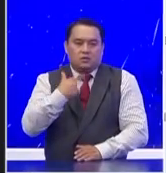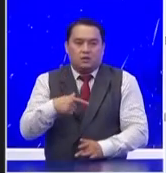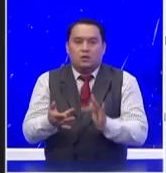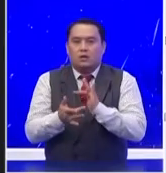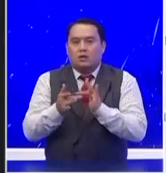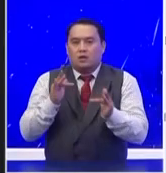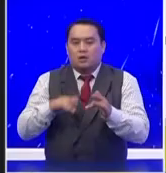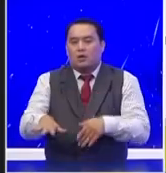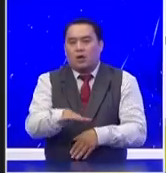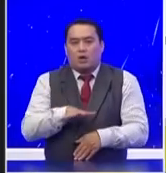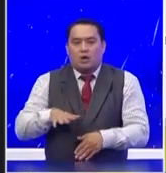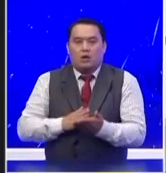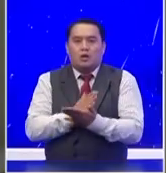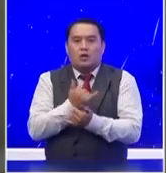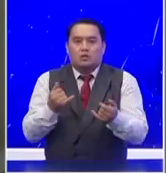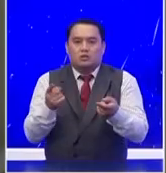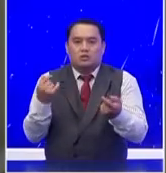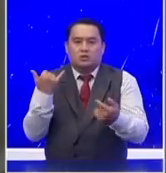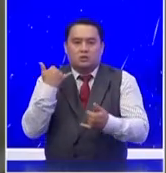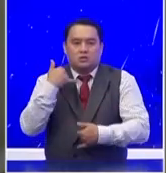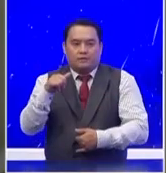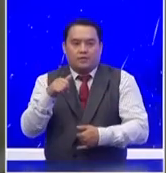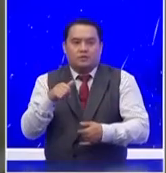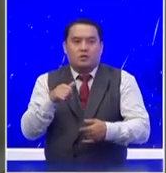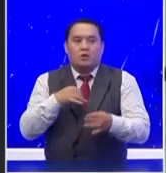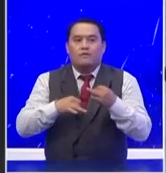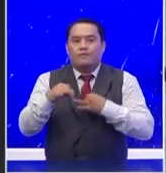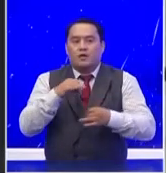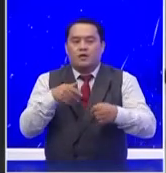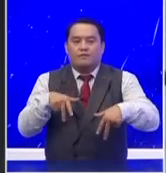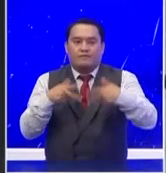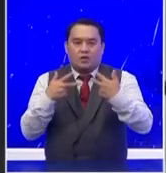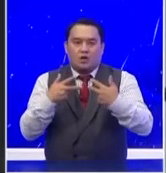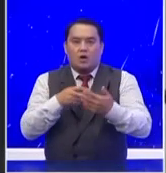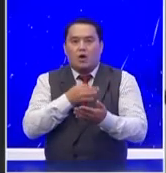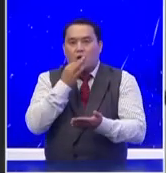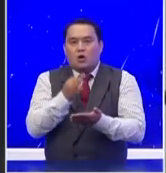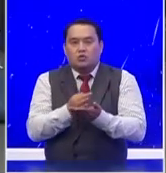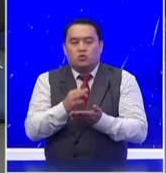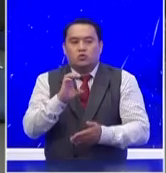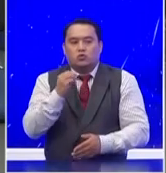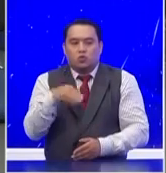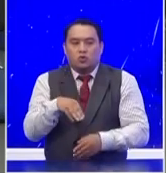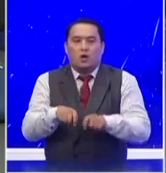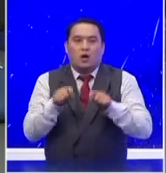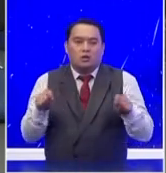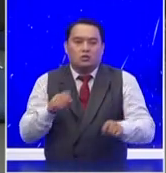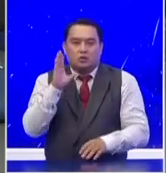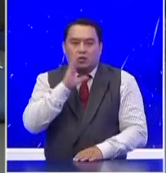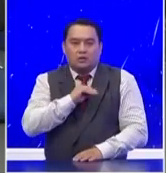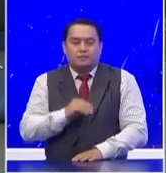кіріп, өңірді таңдап, қызметкермен байланыс орнатады. Тіпті видео байланыс арқылы есеп шотты аша алады. Шот ашылған